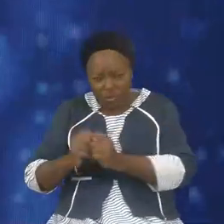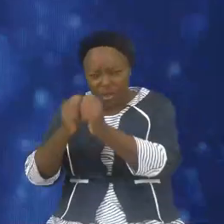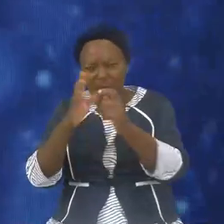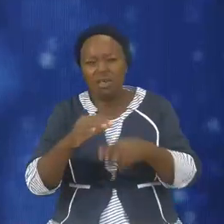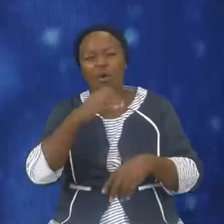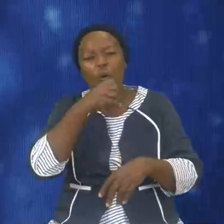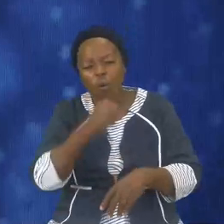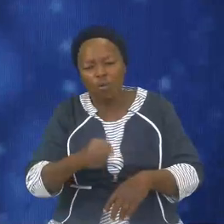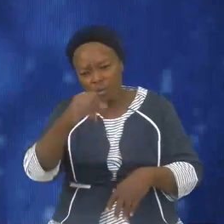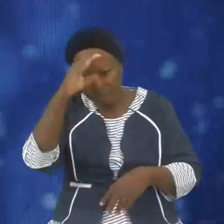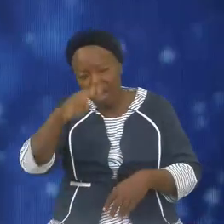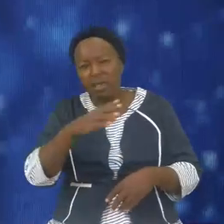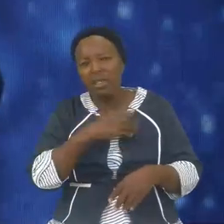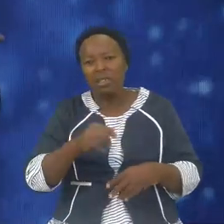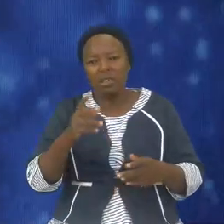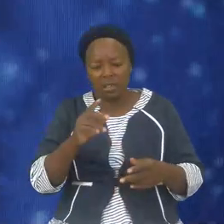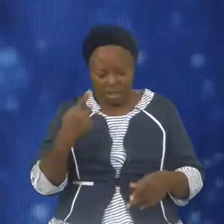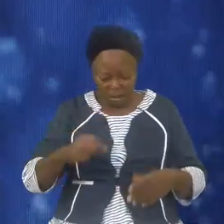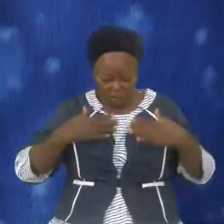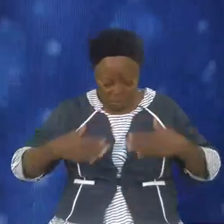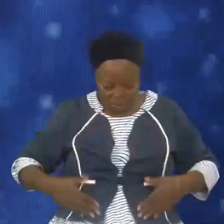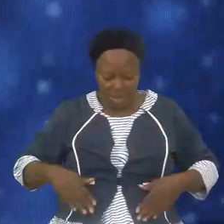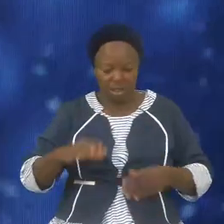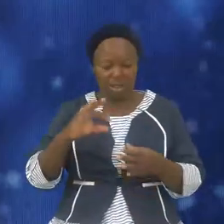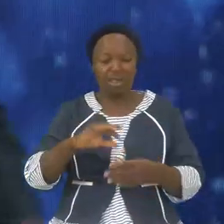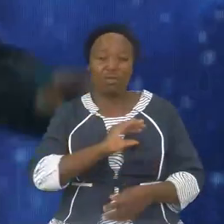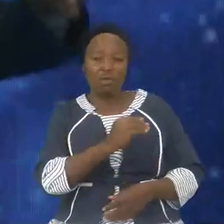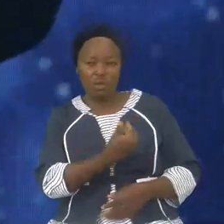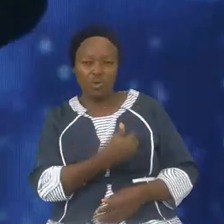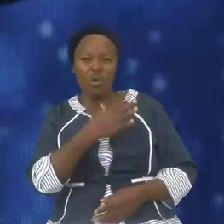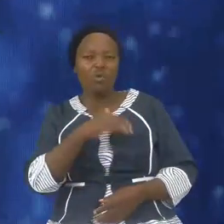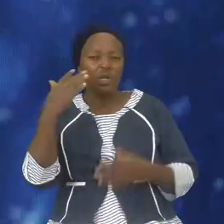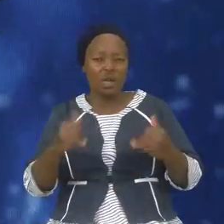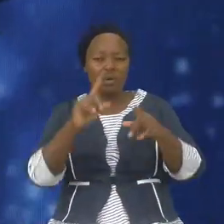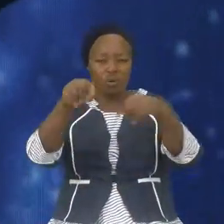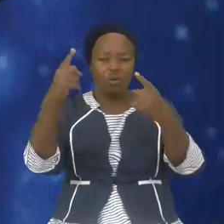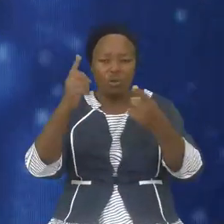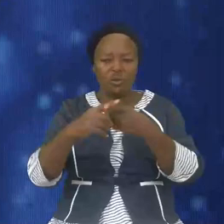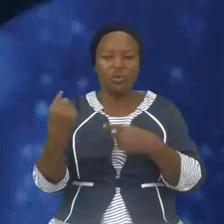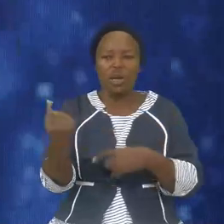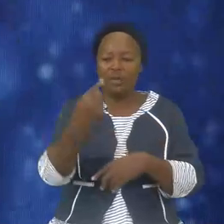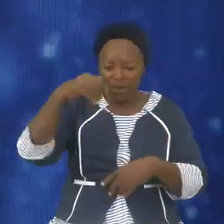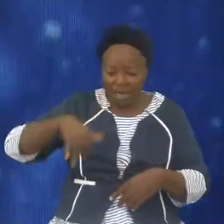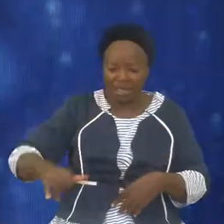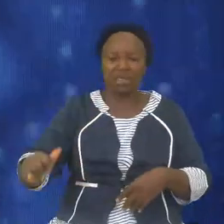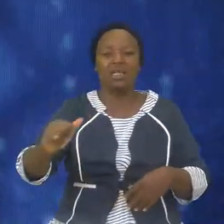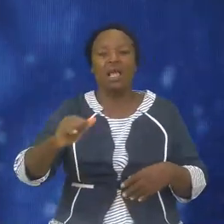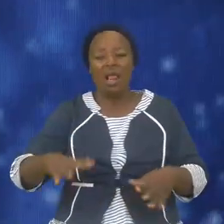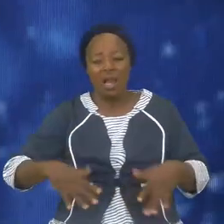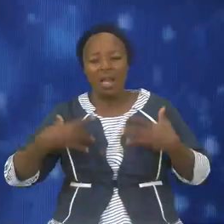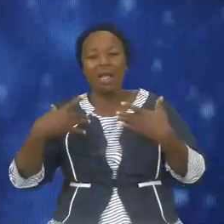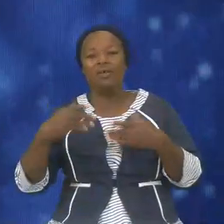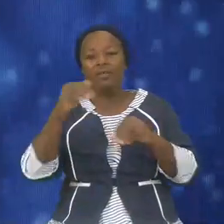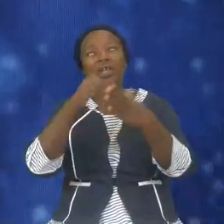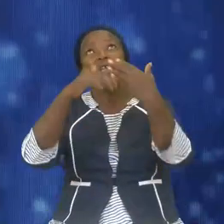entier, le corps, l'âme, l'esprit, alors iront à la vie